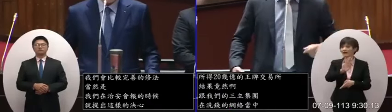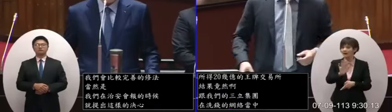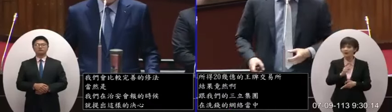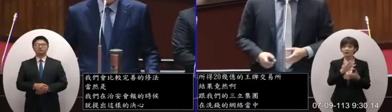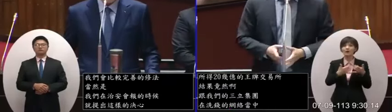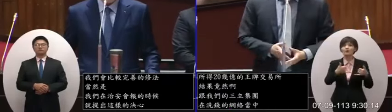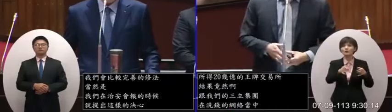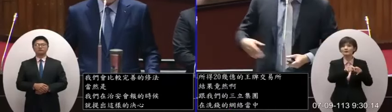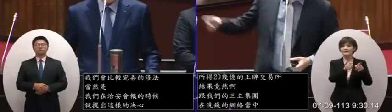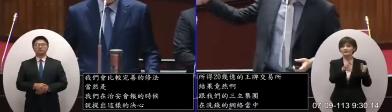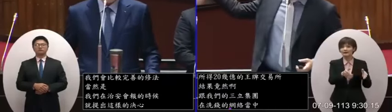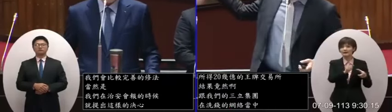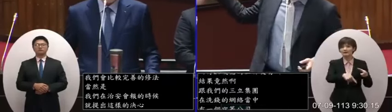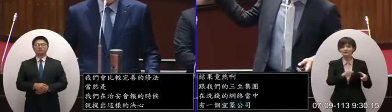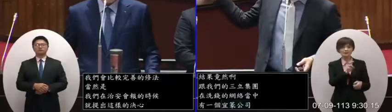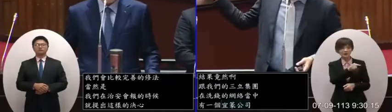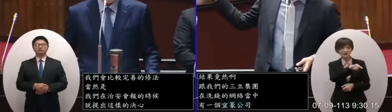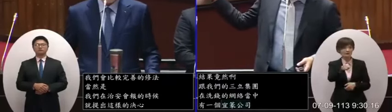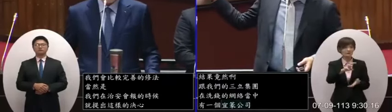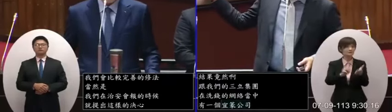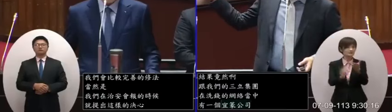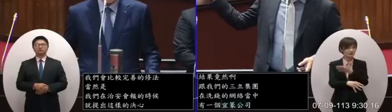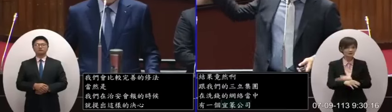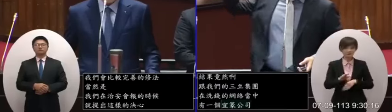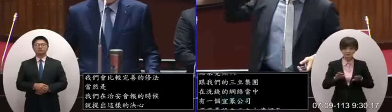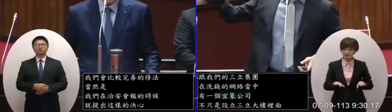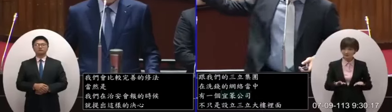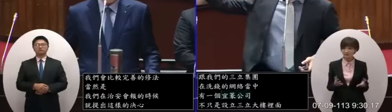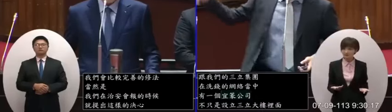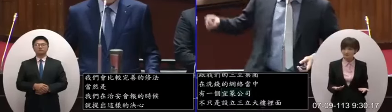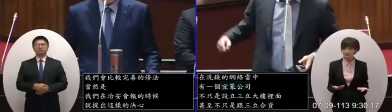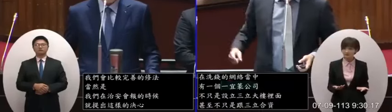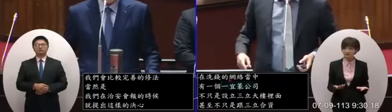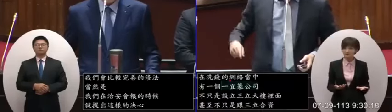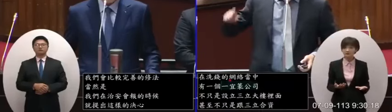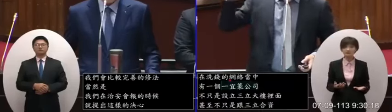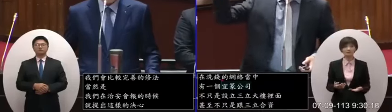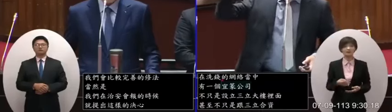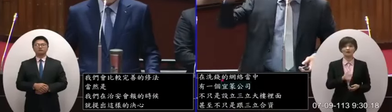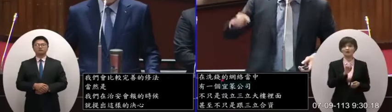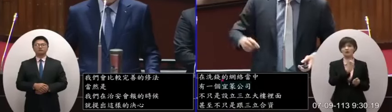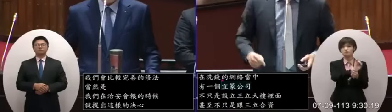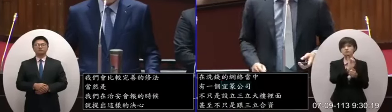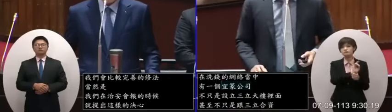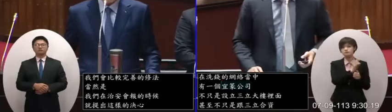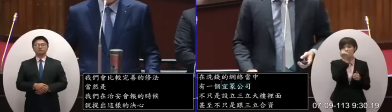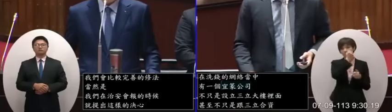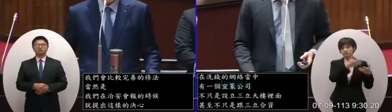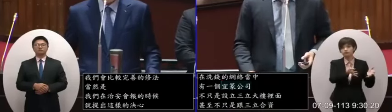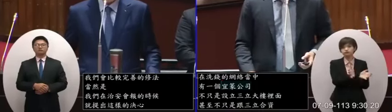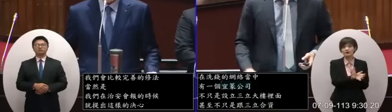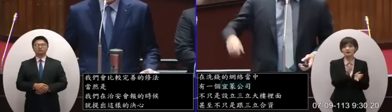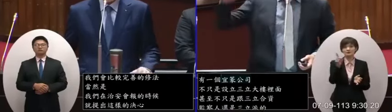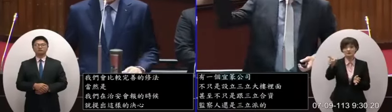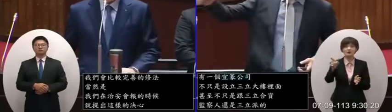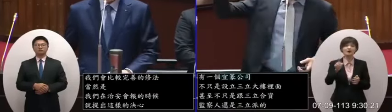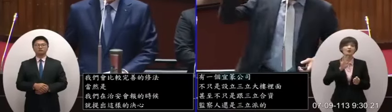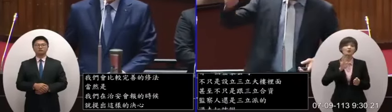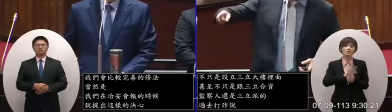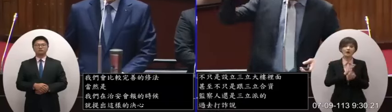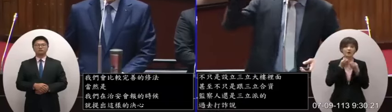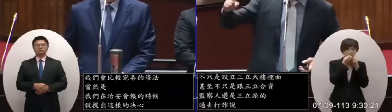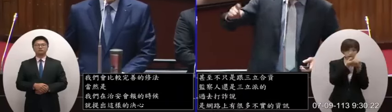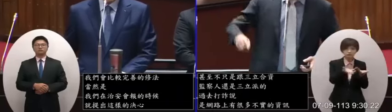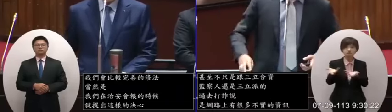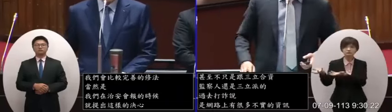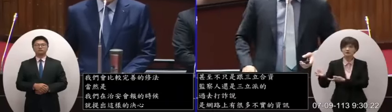实的资讯。结果现在什么，在帮诈欺集团散播假新闻，让无辜